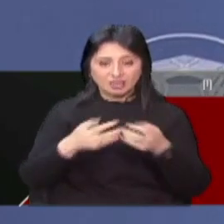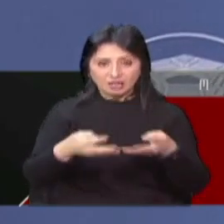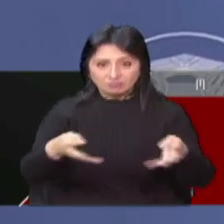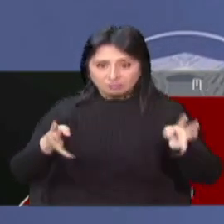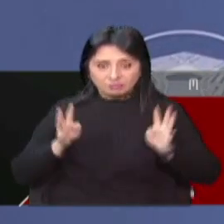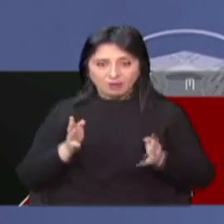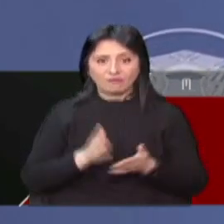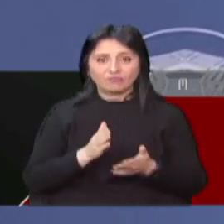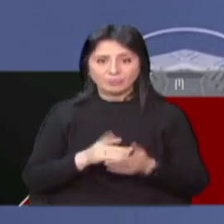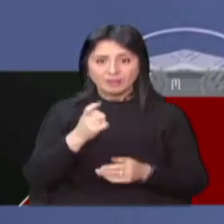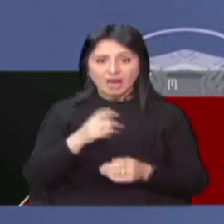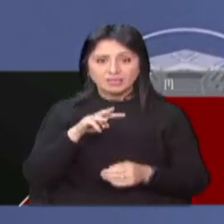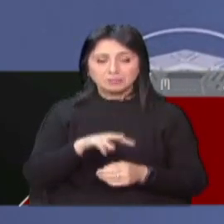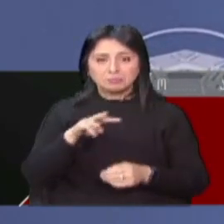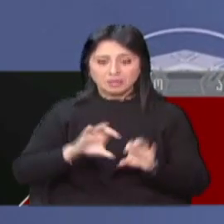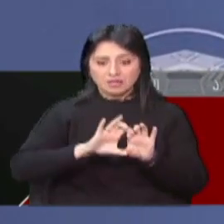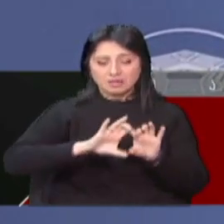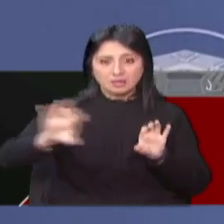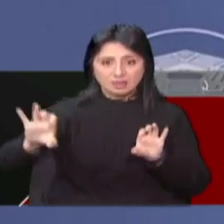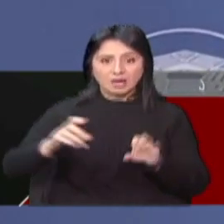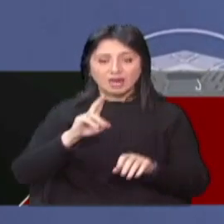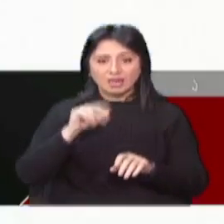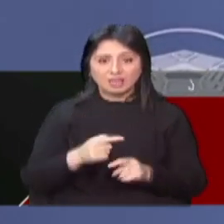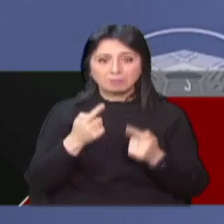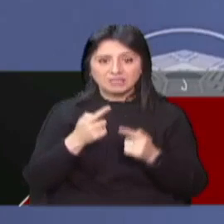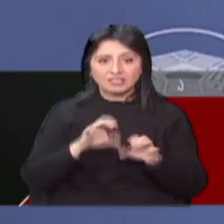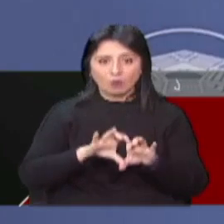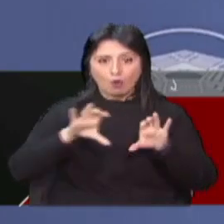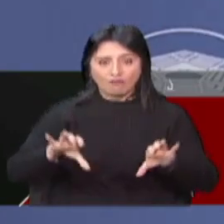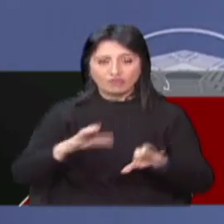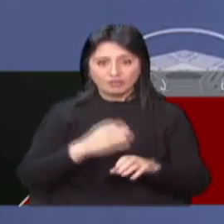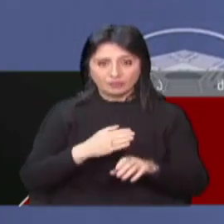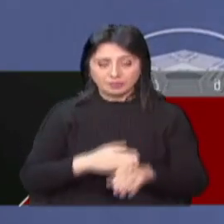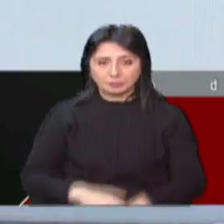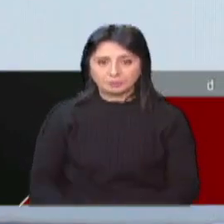iaragis sistemebs, 120 mm-iani kalibris kvemex da mskhvil kalibrian tqian tqos.